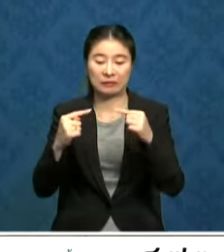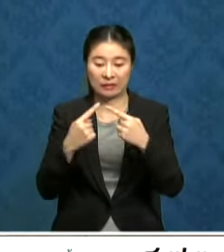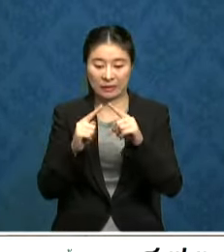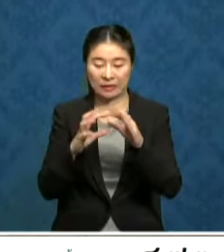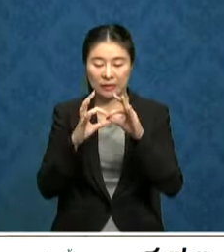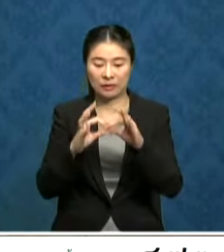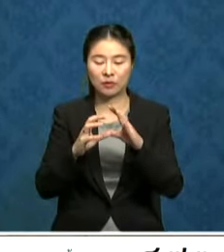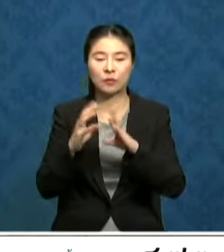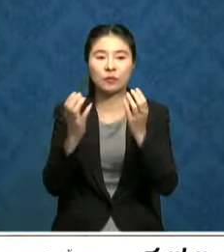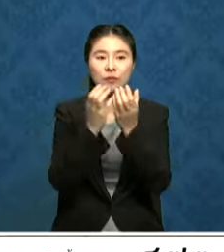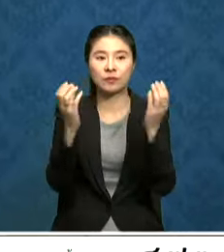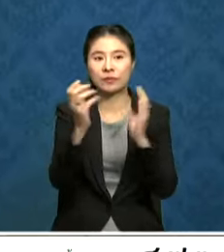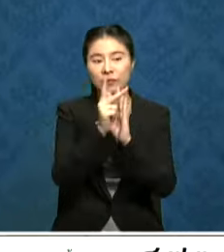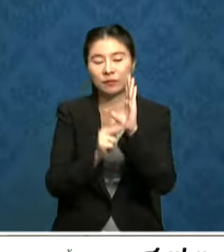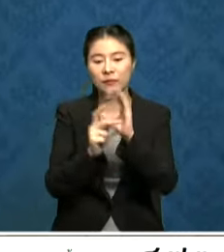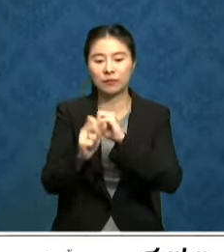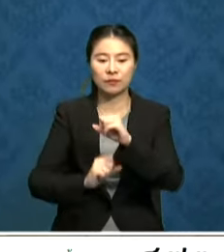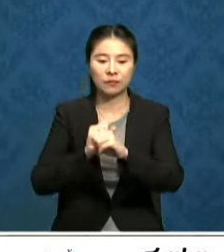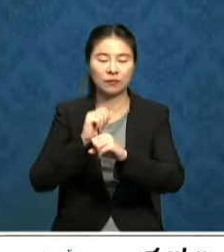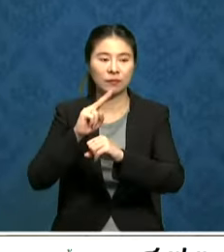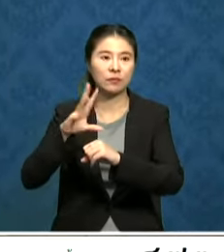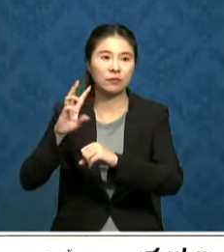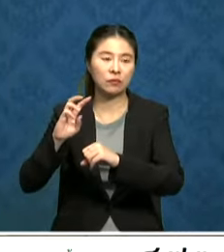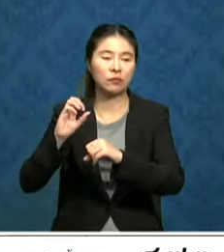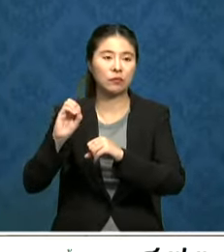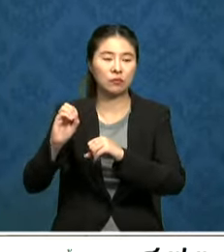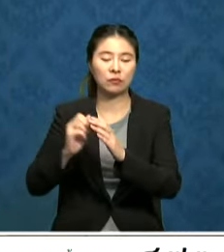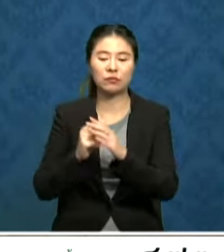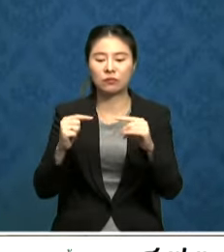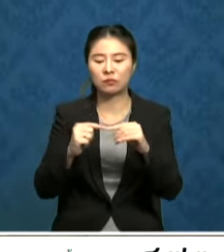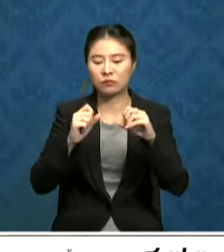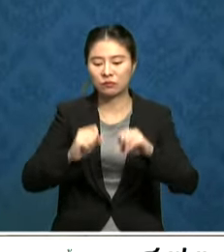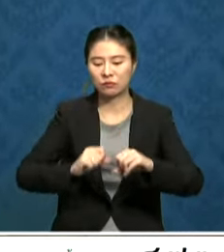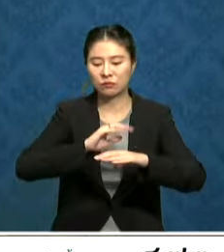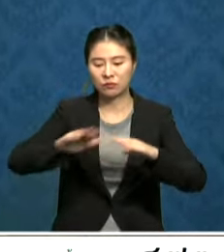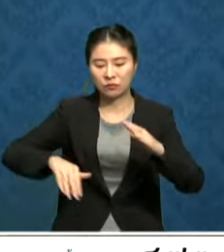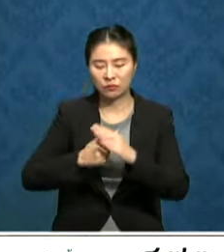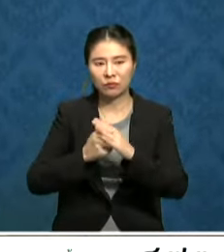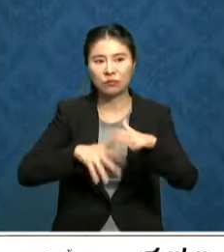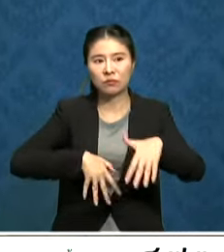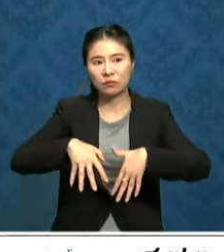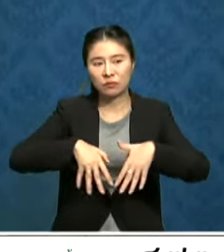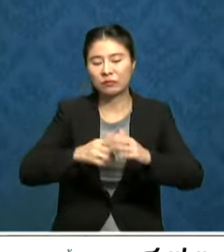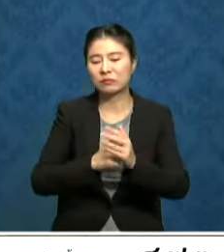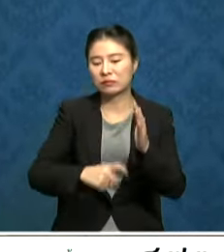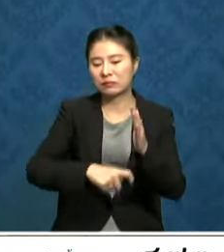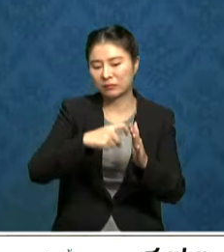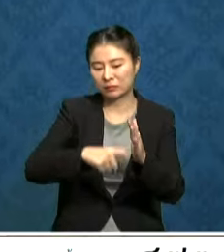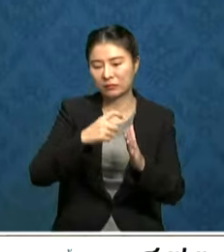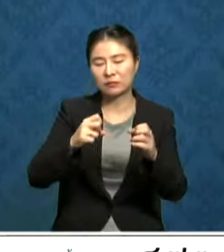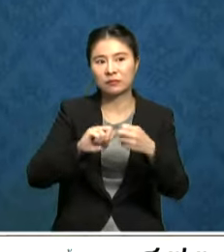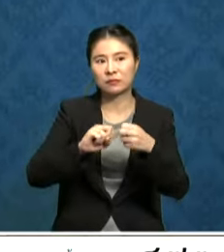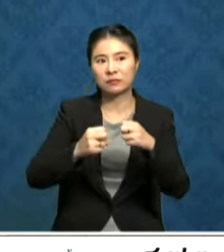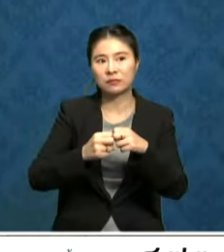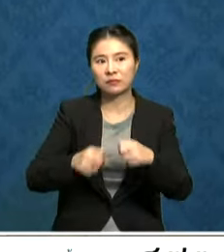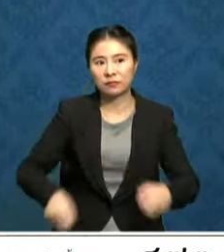60ที่พี่น้องประชาชนส่วนใหญ่ของประเทศมีฉันทามติร่วมกันว่าเป็นต้นตอของปัญหาที่เรากำลังเผชิญอยู่